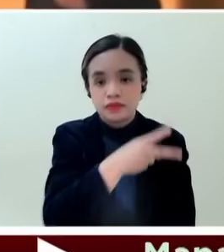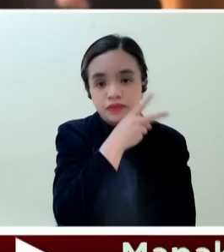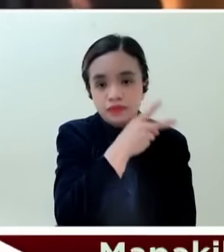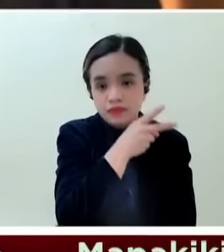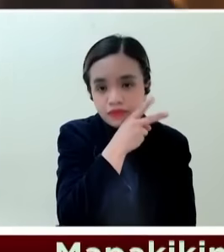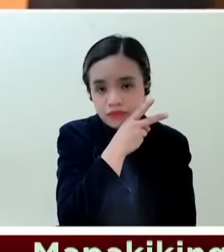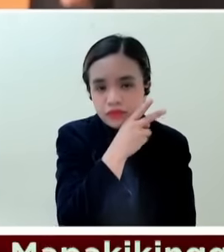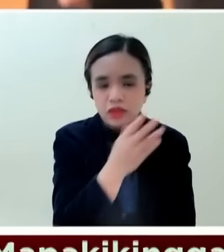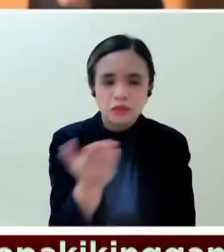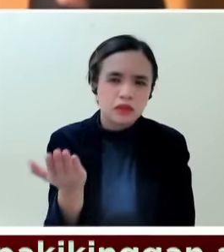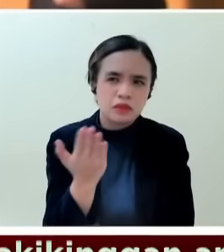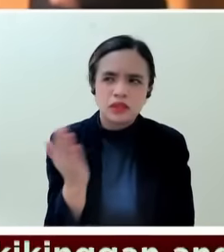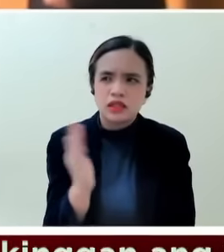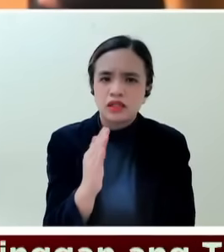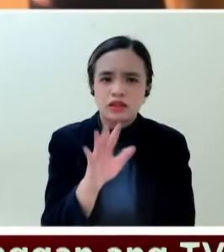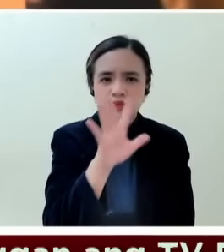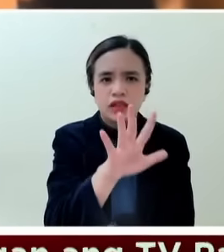about